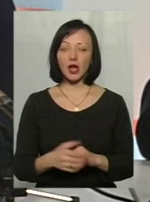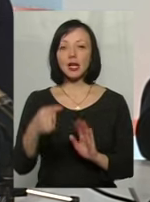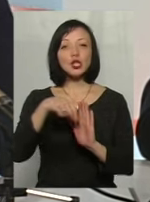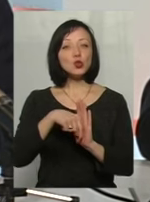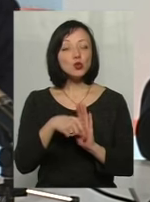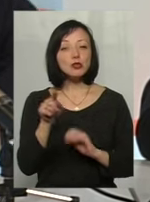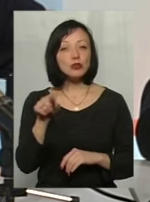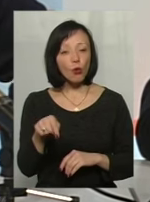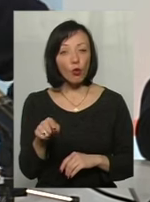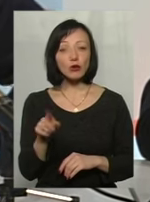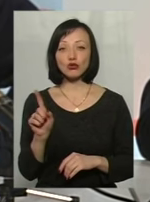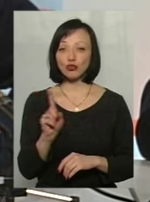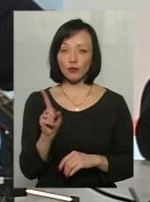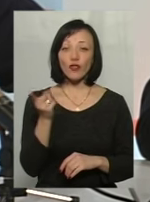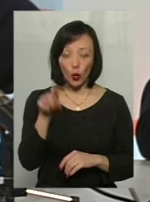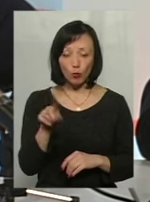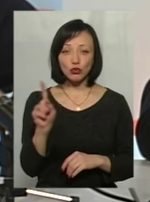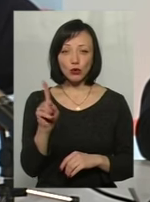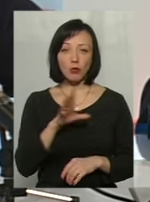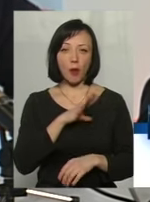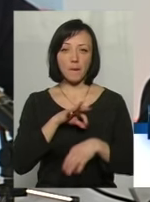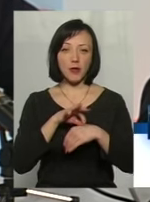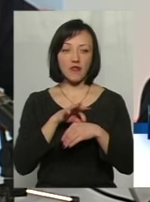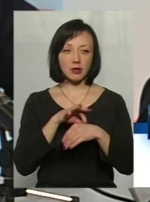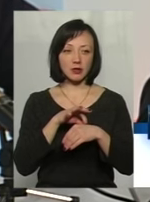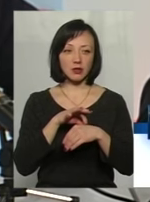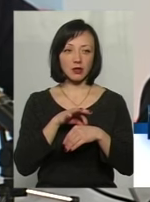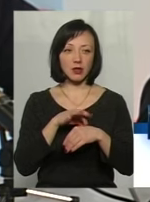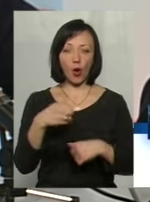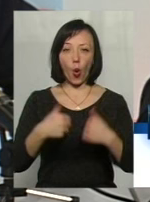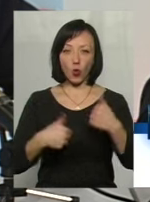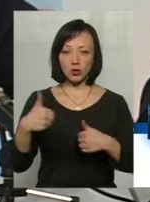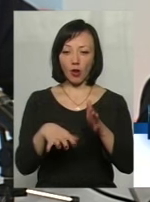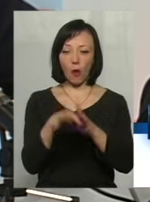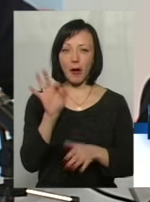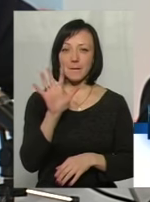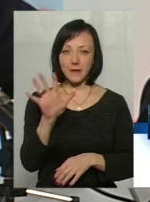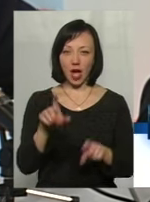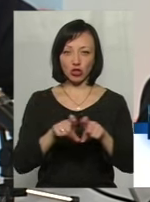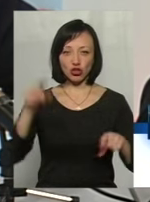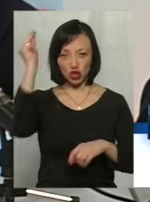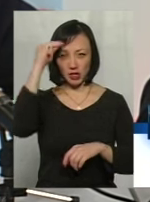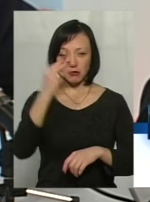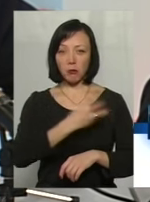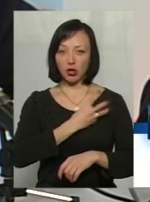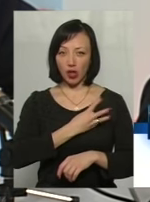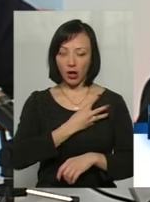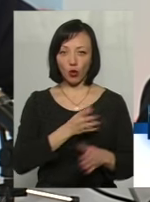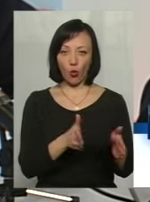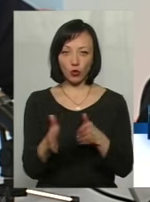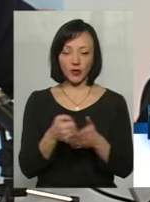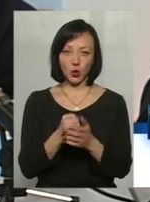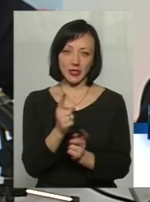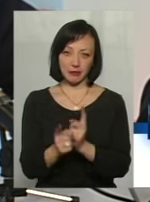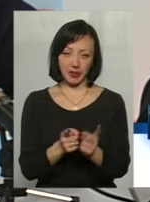його полягає в тому, що було проведено конкурс і обрано 5 шкіл, які якраз виявили бажання, готовність до змін. І